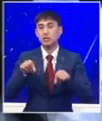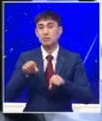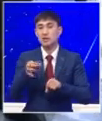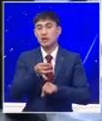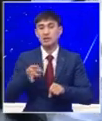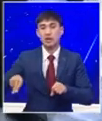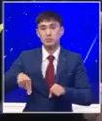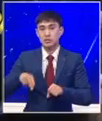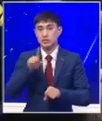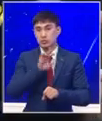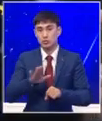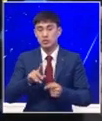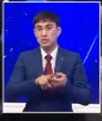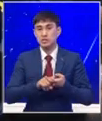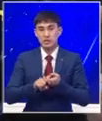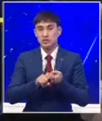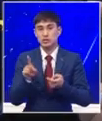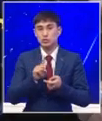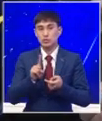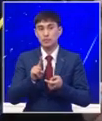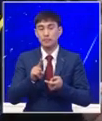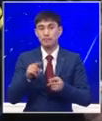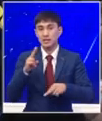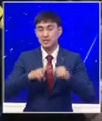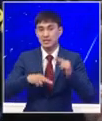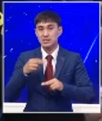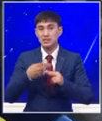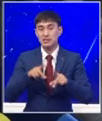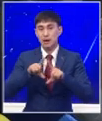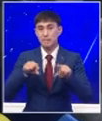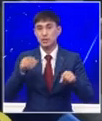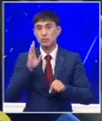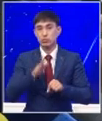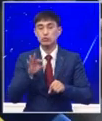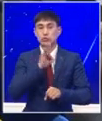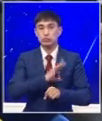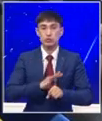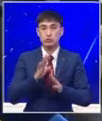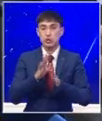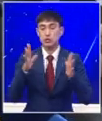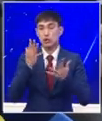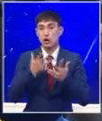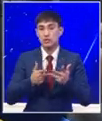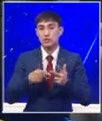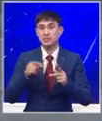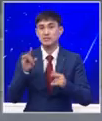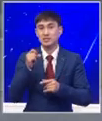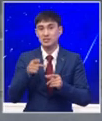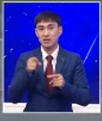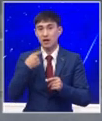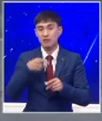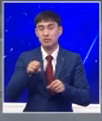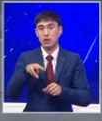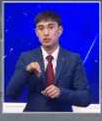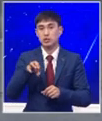региональной администрации. Связано оно с тем, что для строительства данных объектов будет использоваться большое количество стекла, отметил